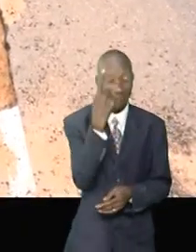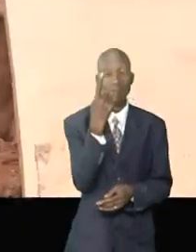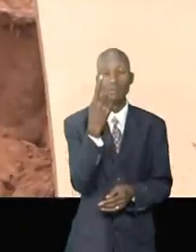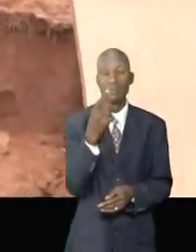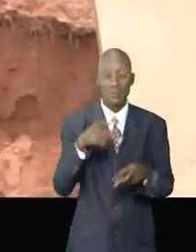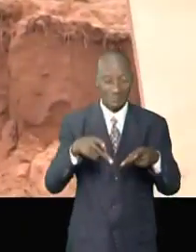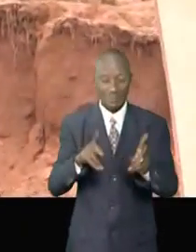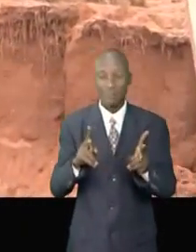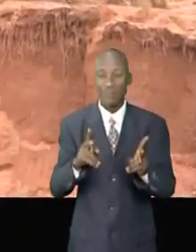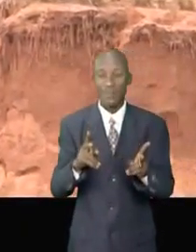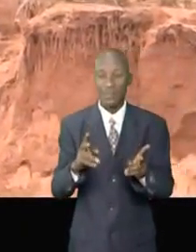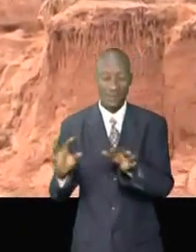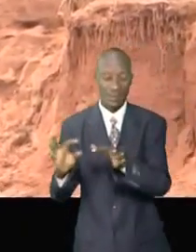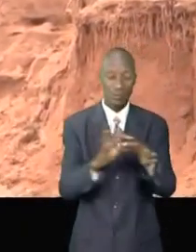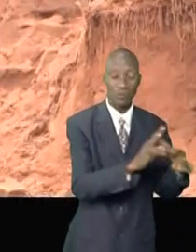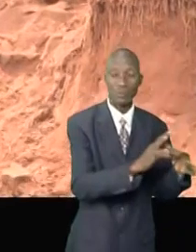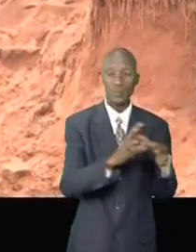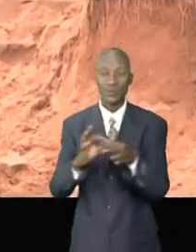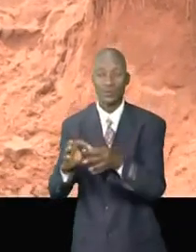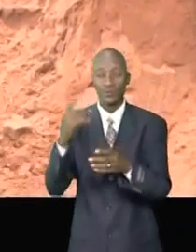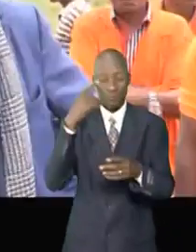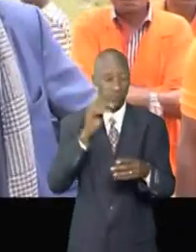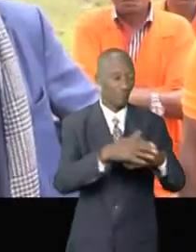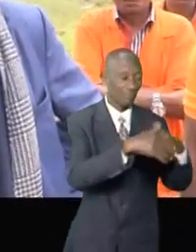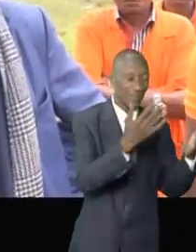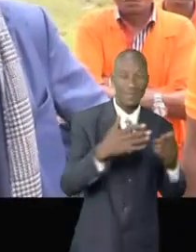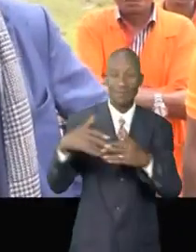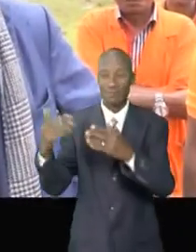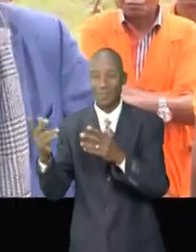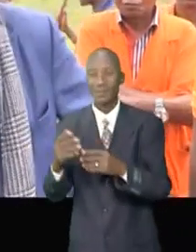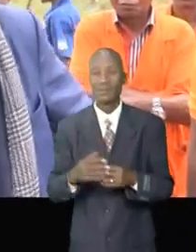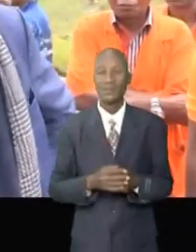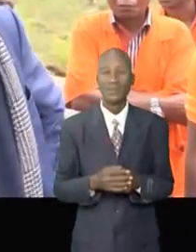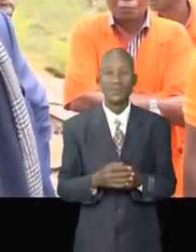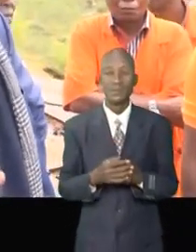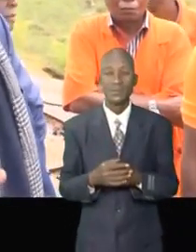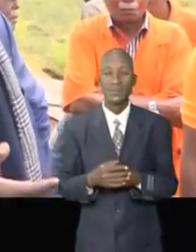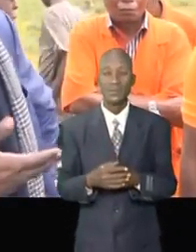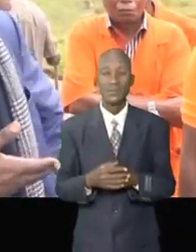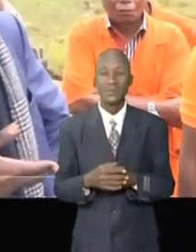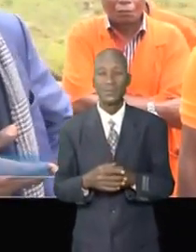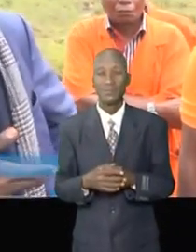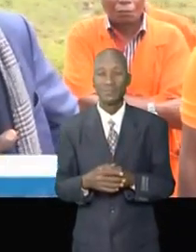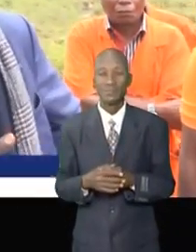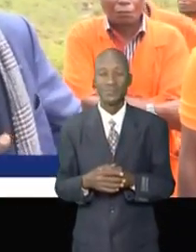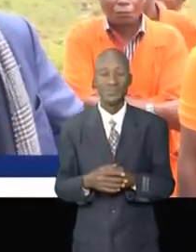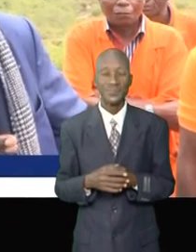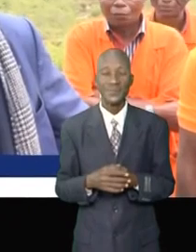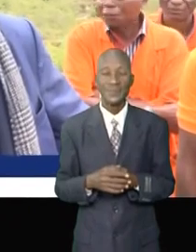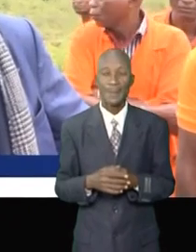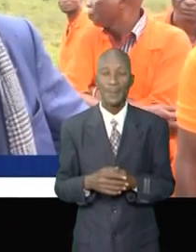Les responsabilités sont ici dégagées. Toutes les cités qui sont impliquées, il y a l'entreprise,